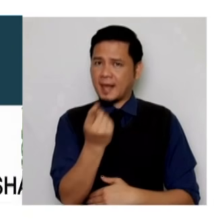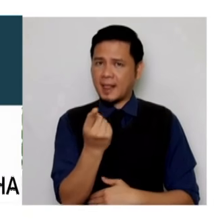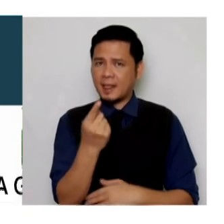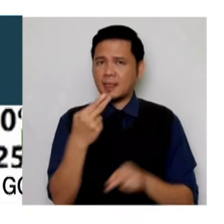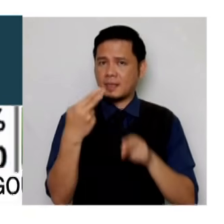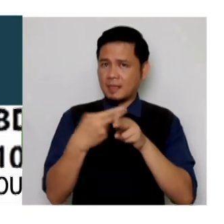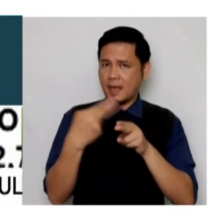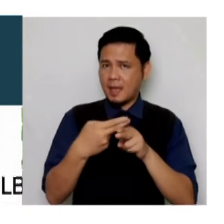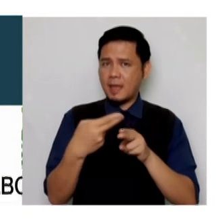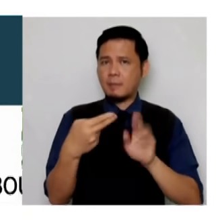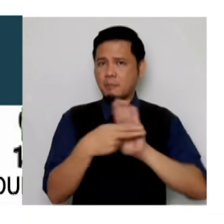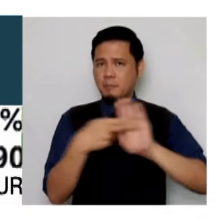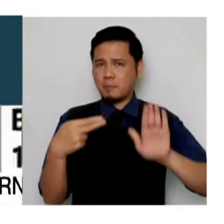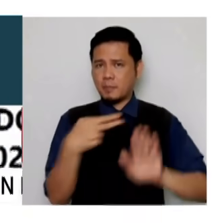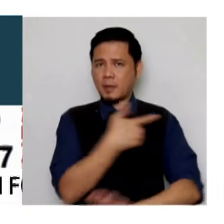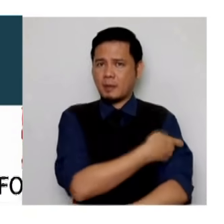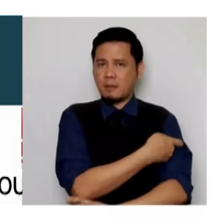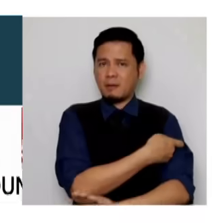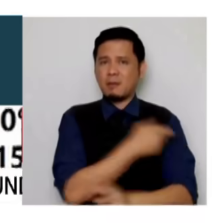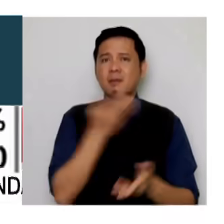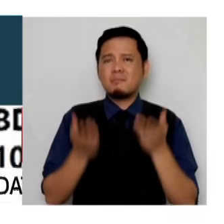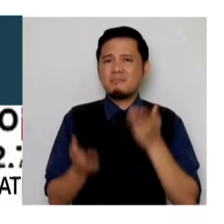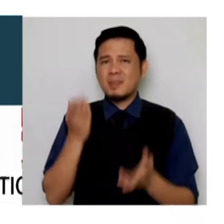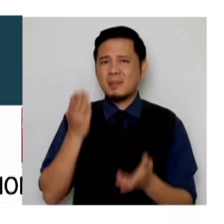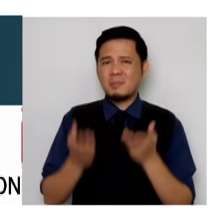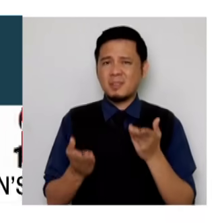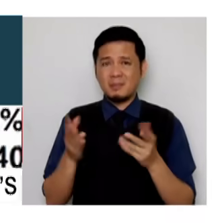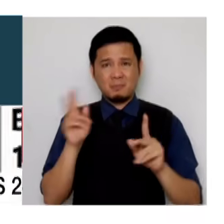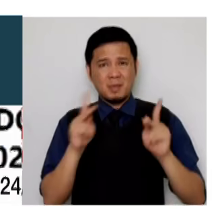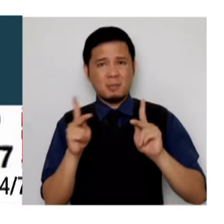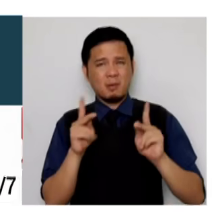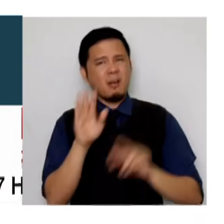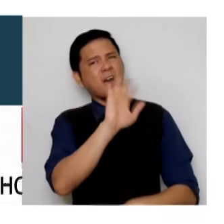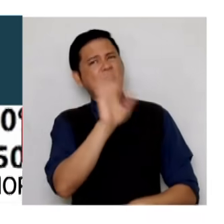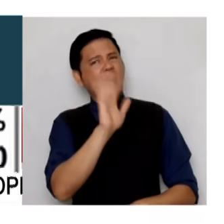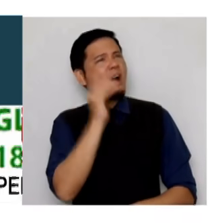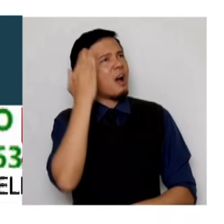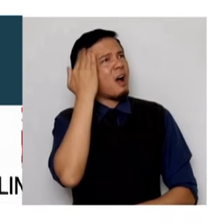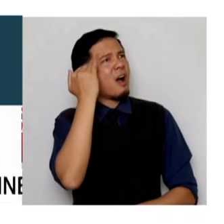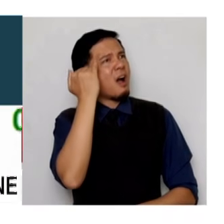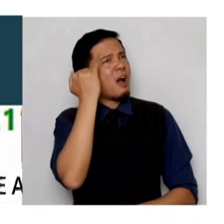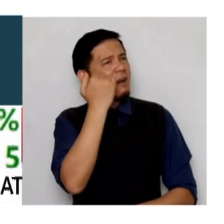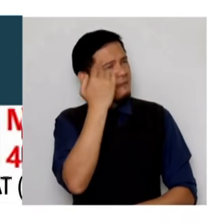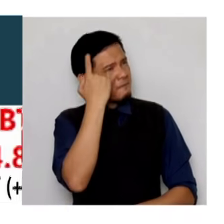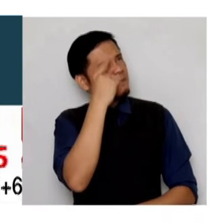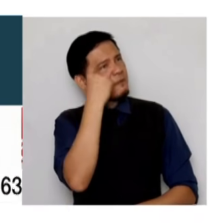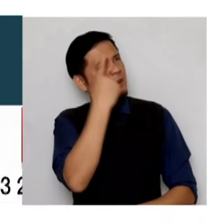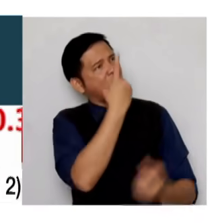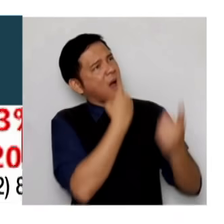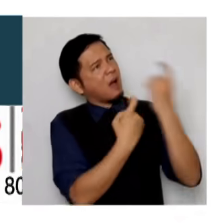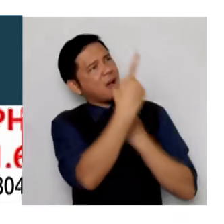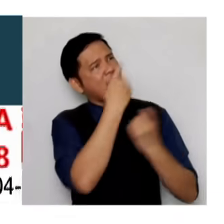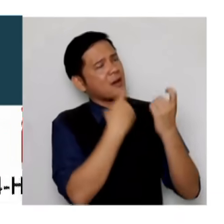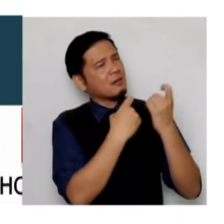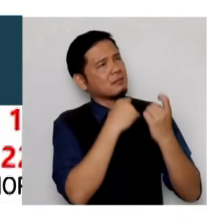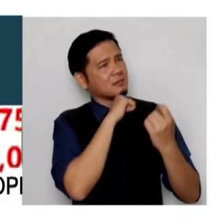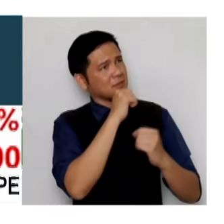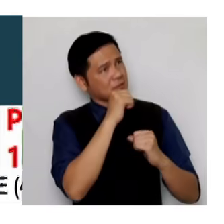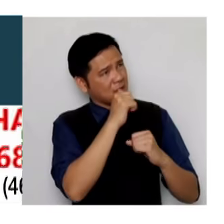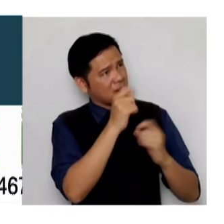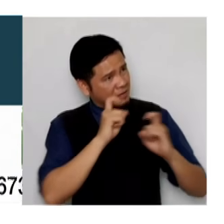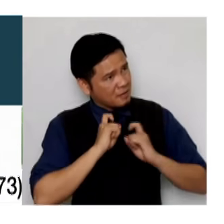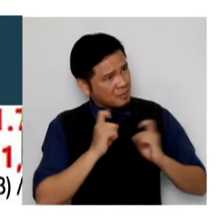kanila, number one, baka balikan kayo ng constituents din ninyo na bakit pa kayo nagtanong kung hindi nyo rin naman pala